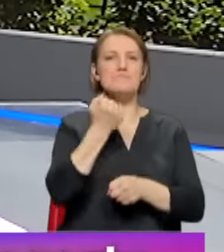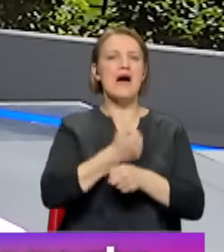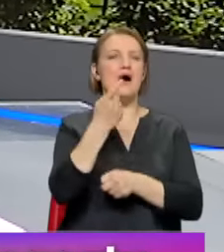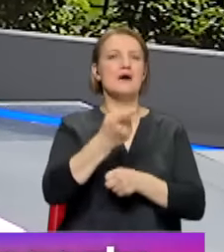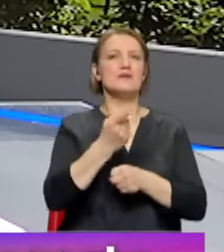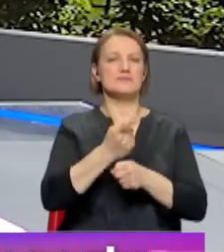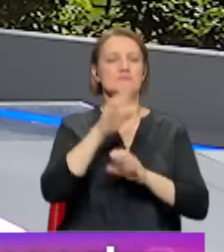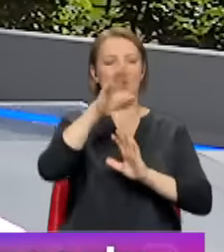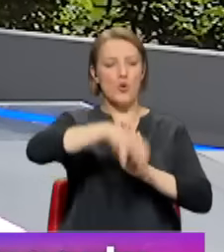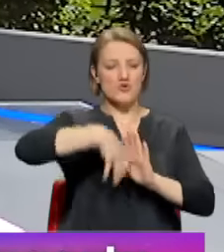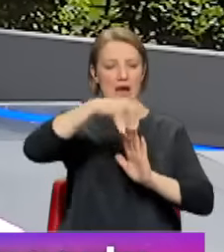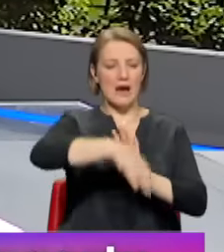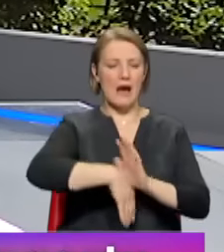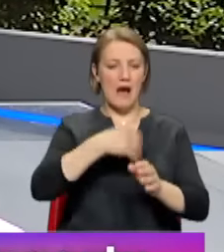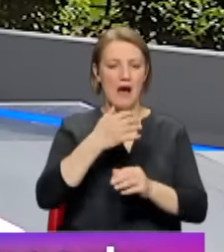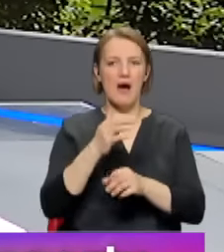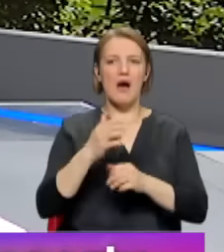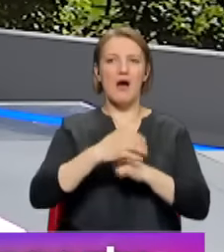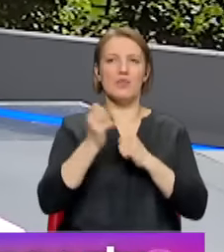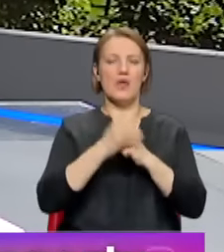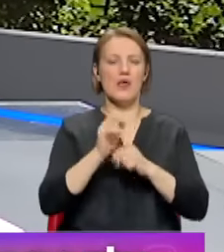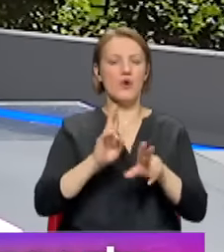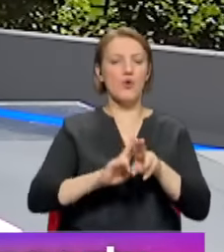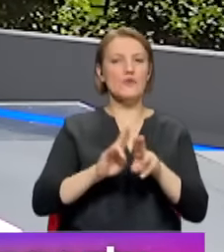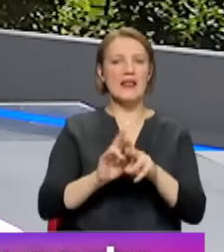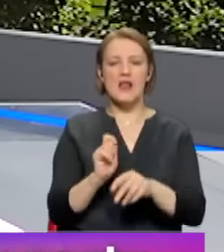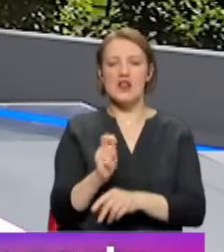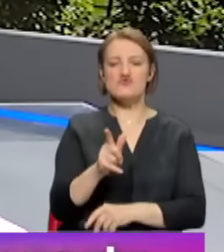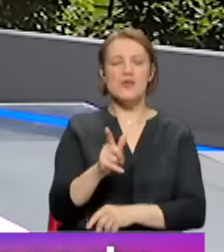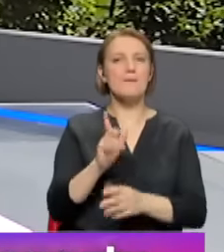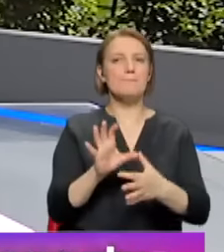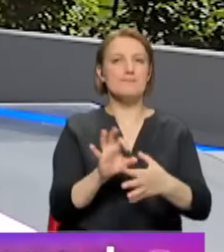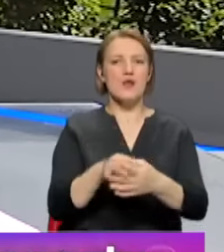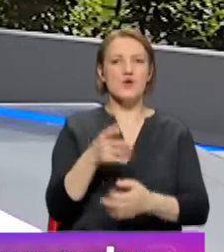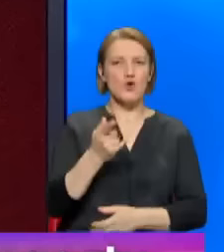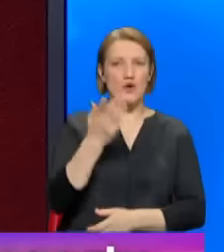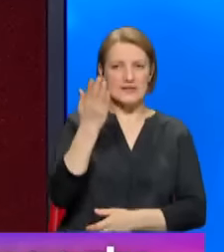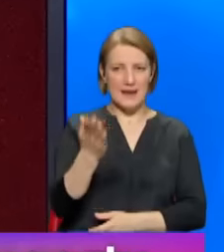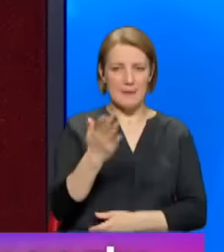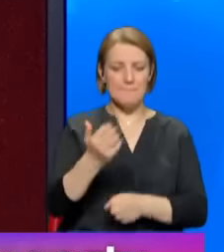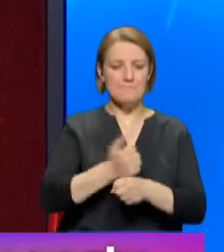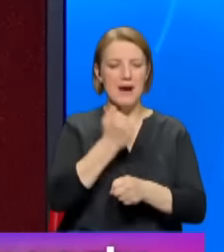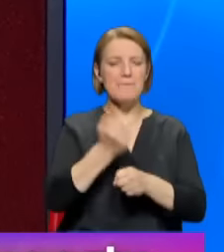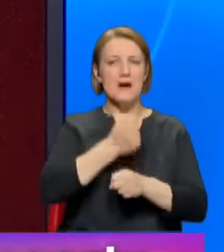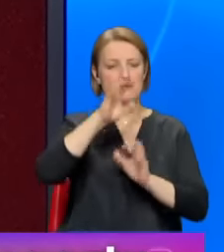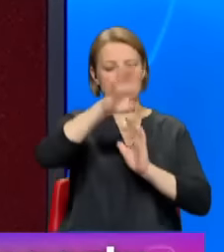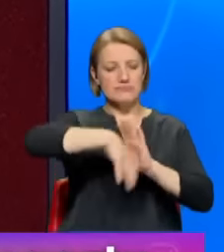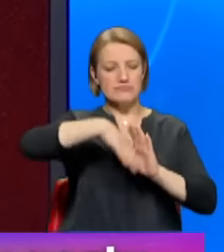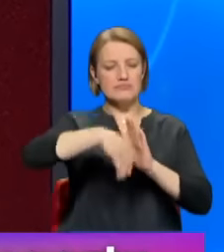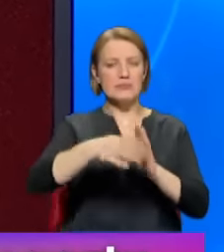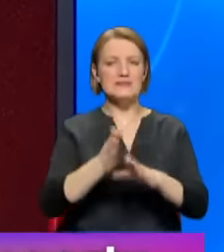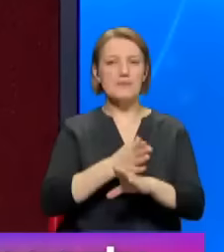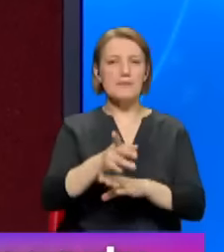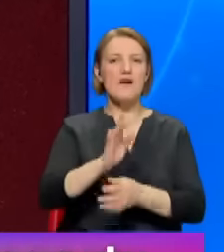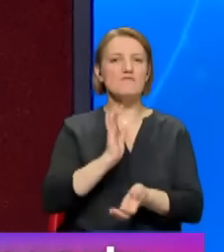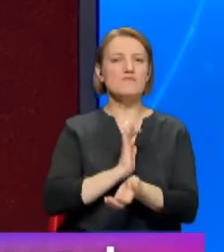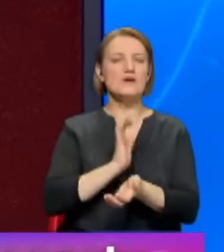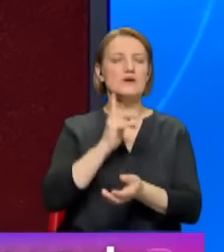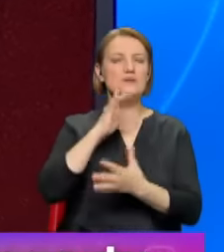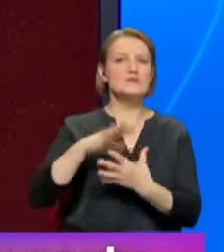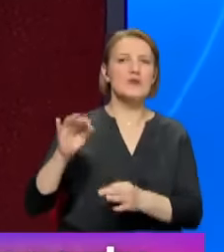Bu manşet Antalya'nın Korukteli ilçesine bağlı Güzle köyünde bulunan mermer ocağı nedeniyle vatandaşlar evlerine hapsoldu